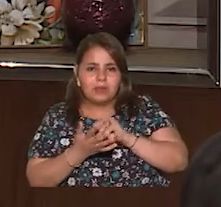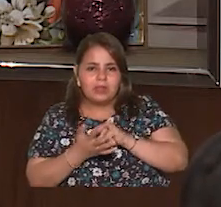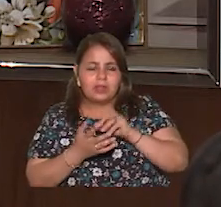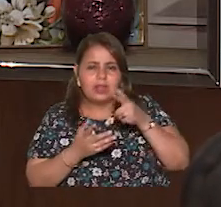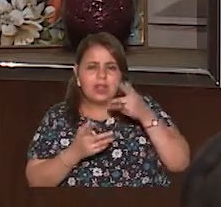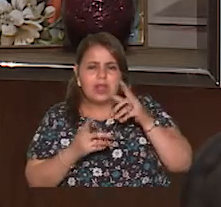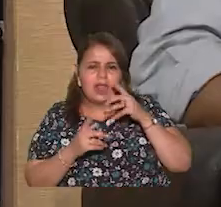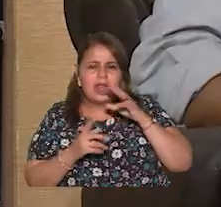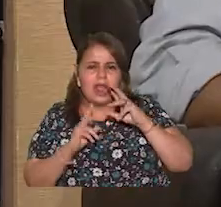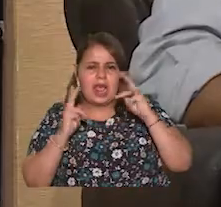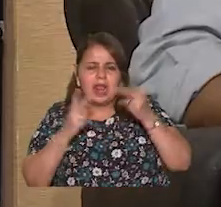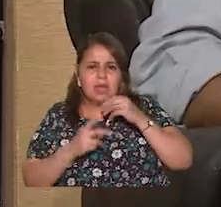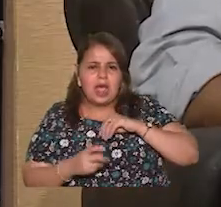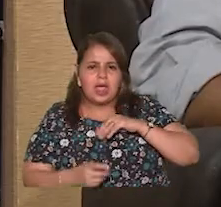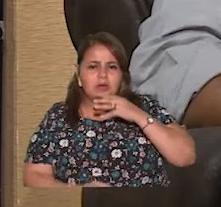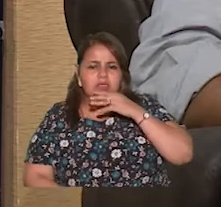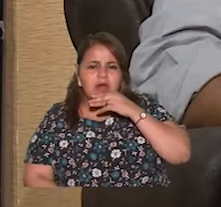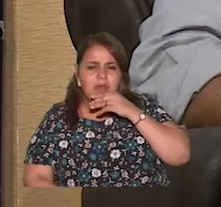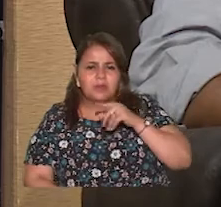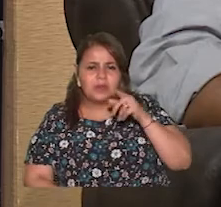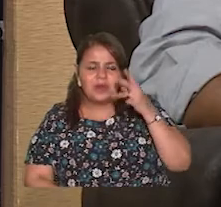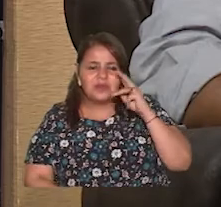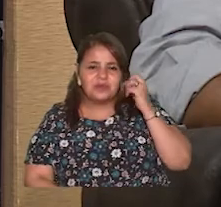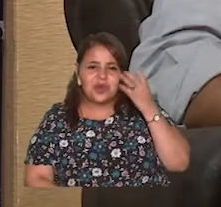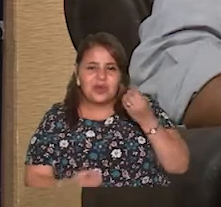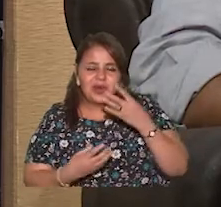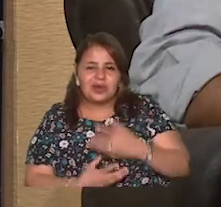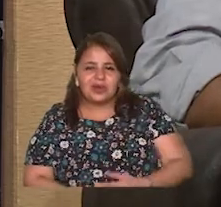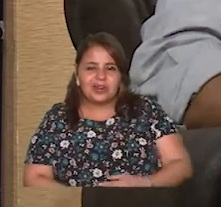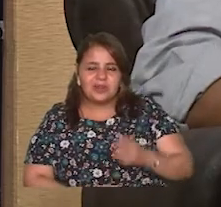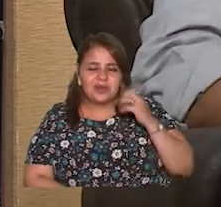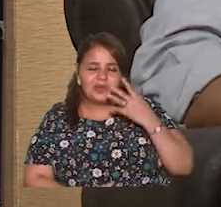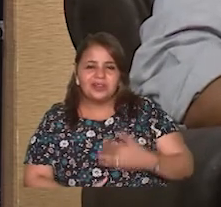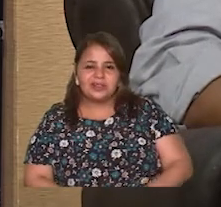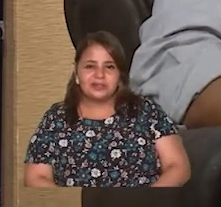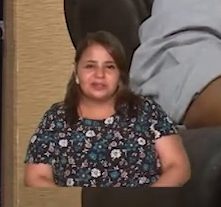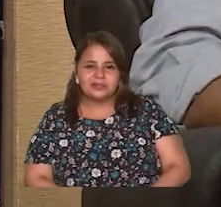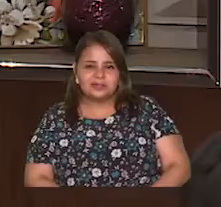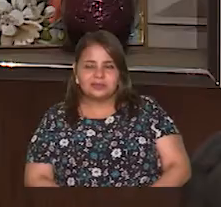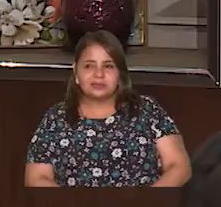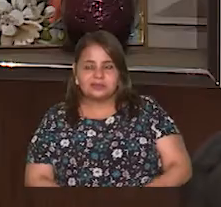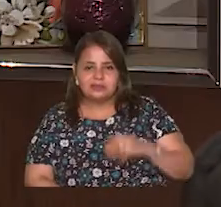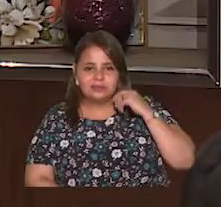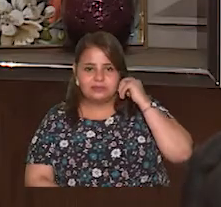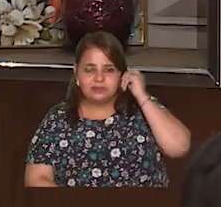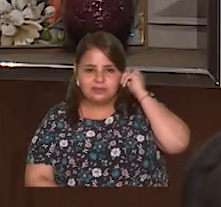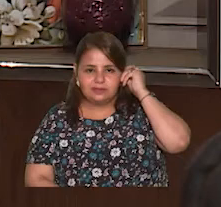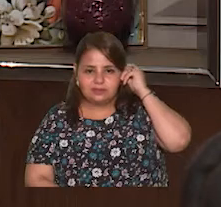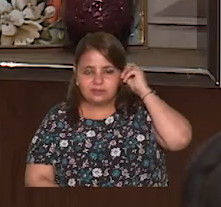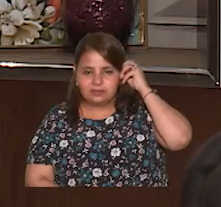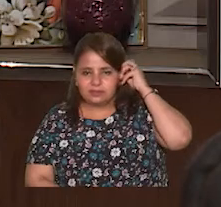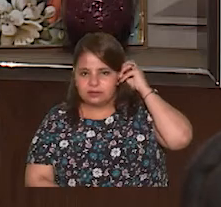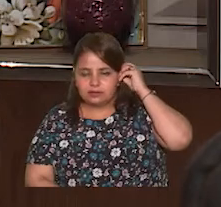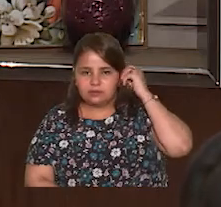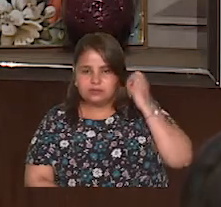في مصر. أهلا بحضرتك. أهلا. منورنا وسعداء جدا بوجود حضرتك. أنا أسعد أن أنا أكون في سي تي في. باشمهندس،